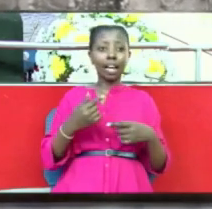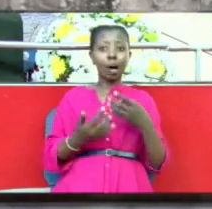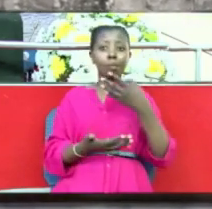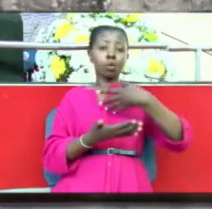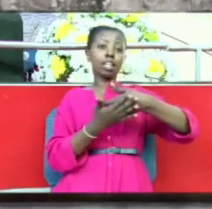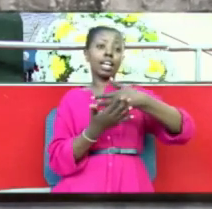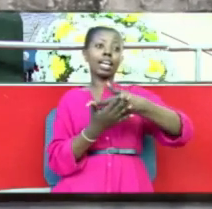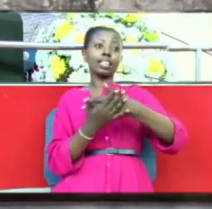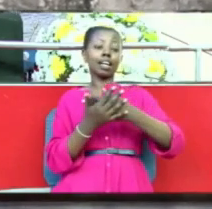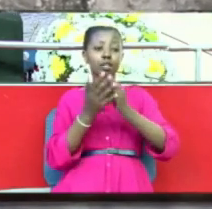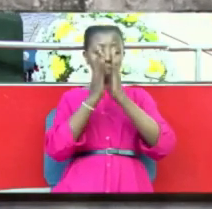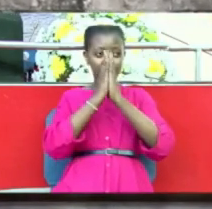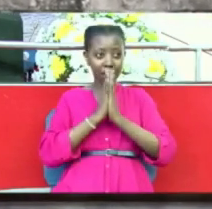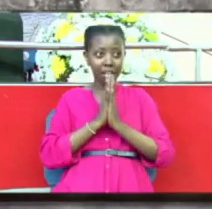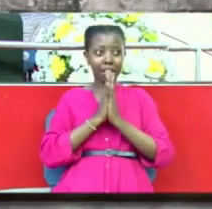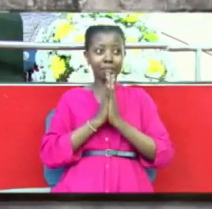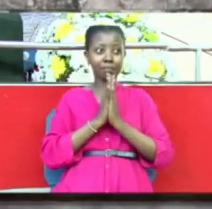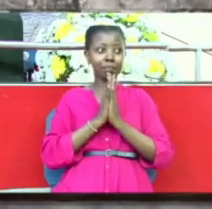Tuliomba